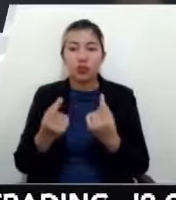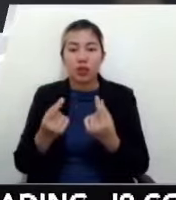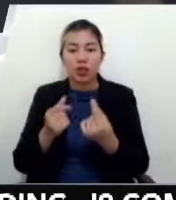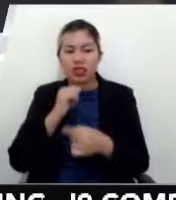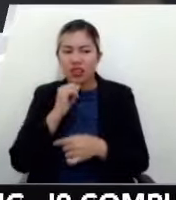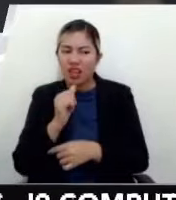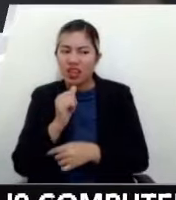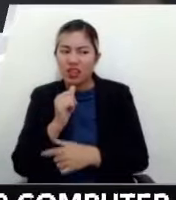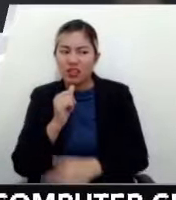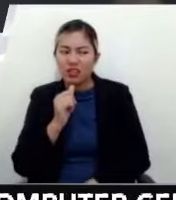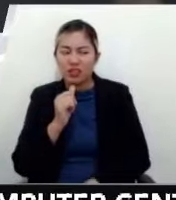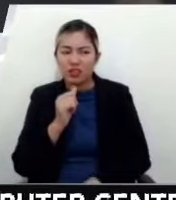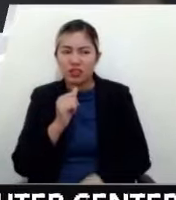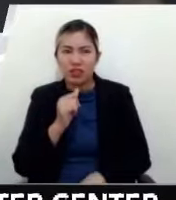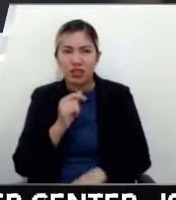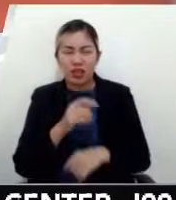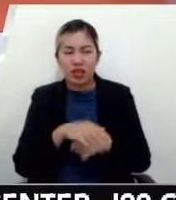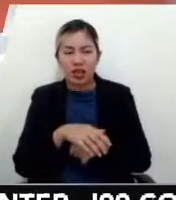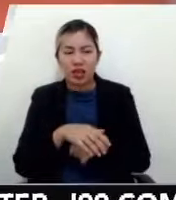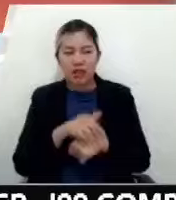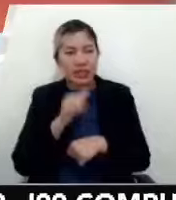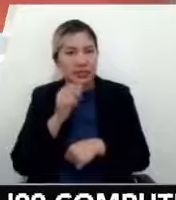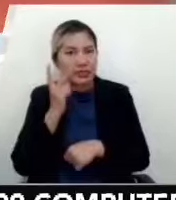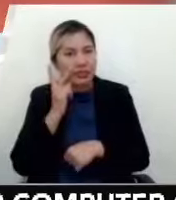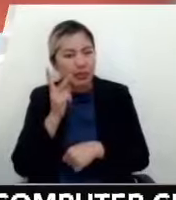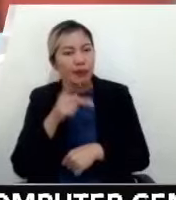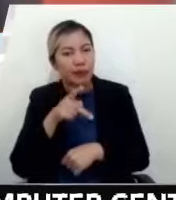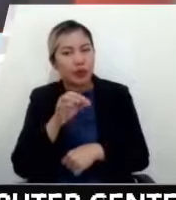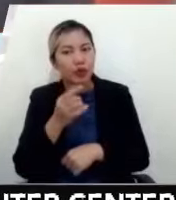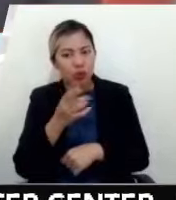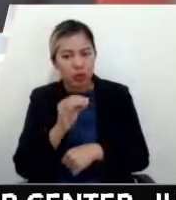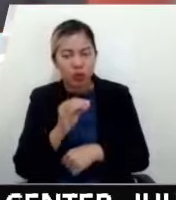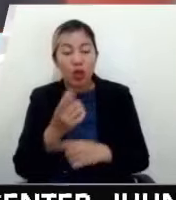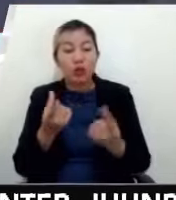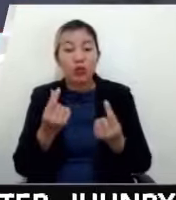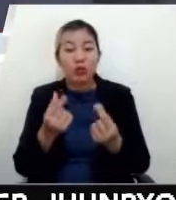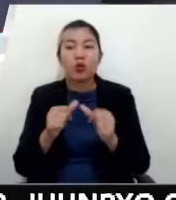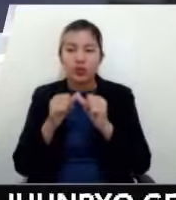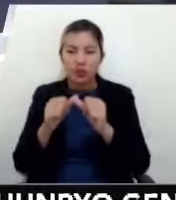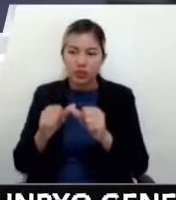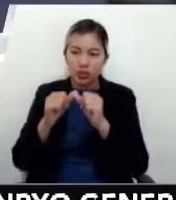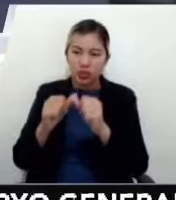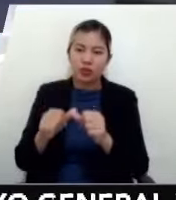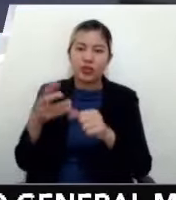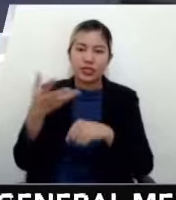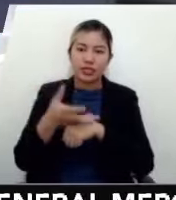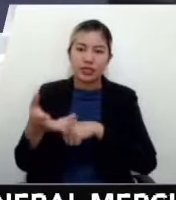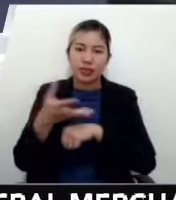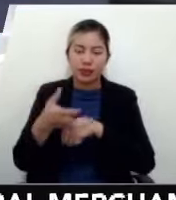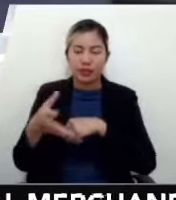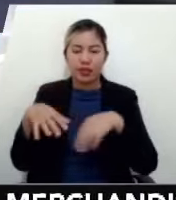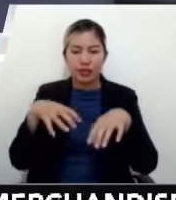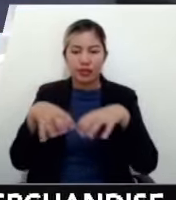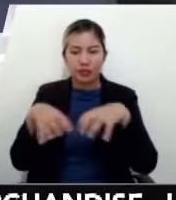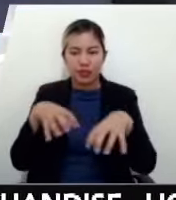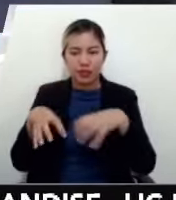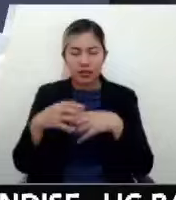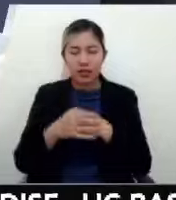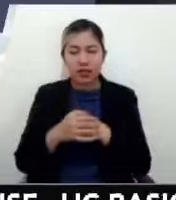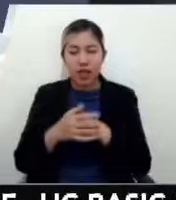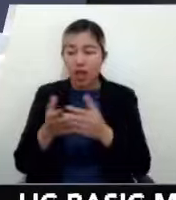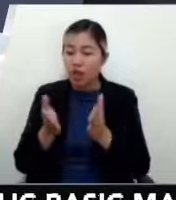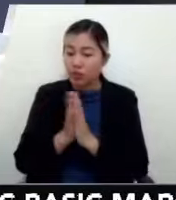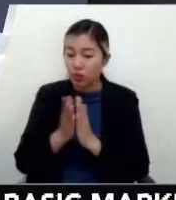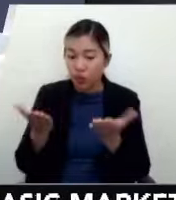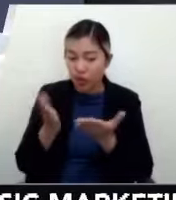na yun pa rin to continue with their scamming activities. Yung tinanong namin kung nasaan yung passport nila,